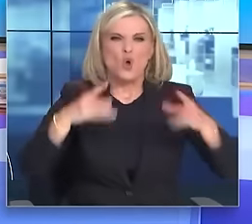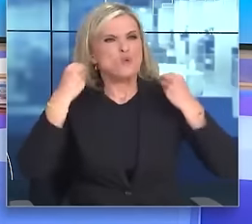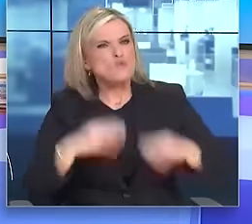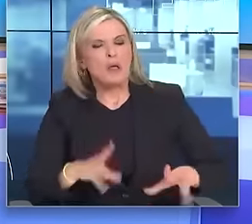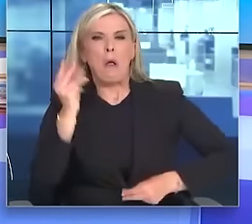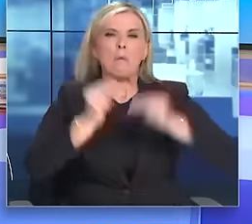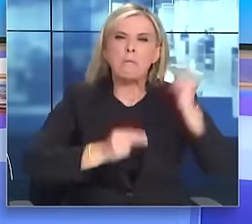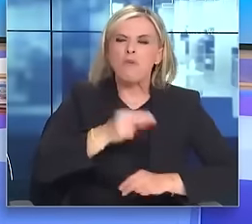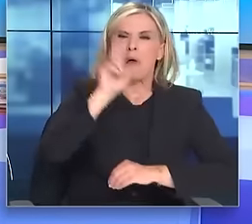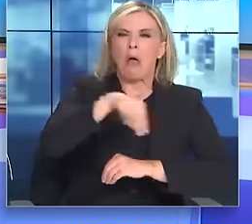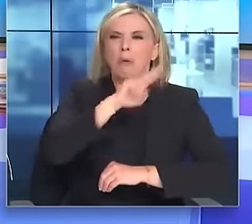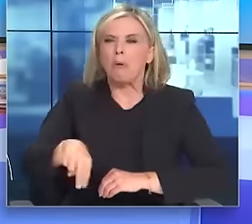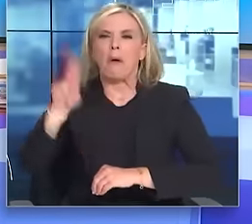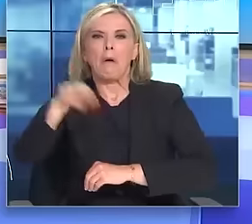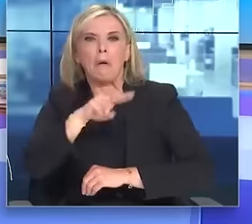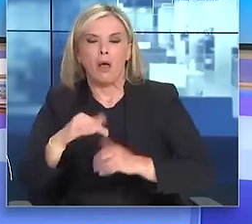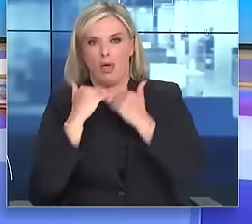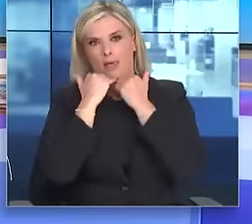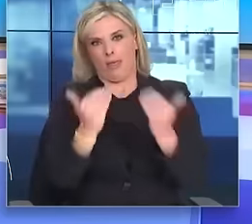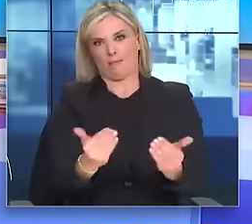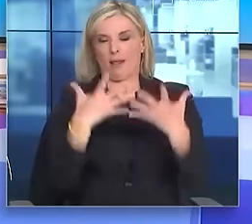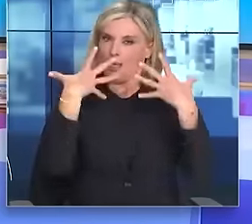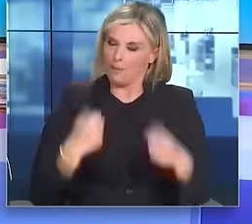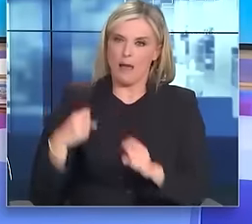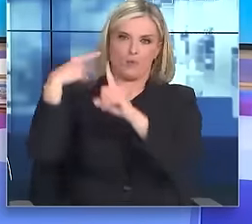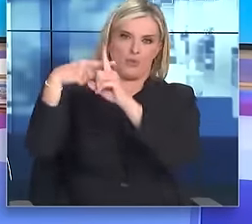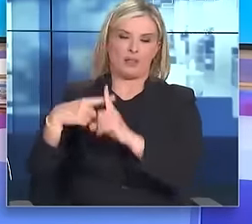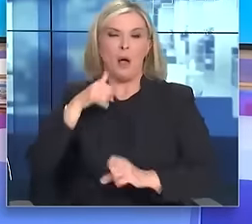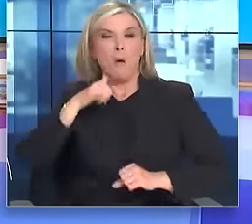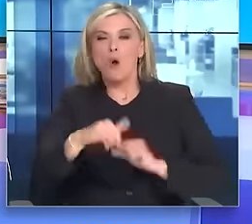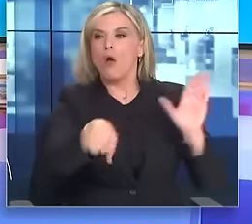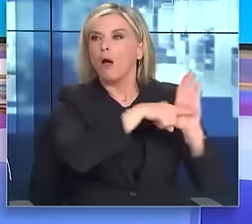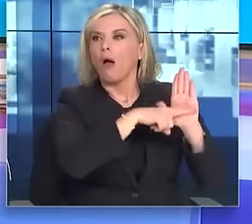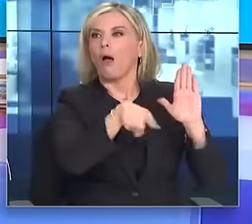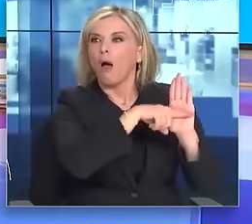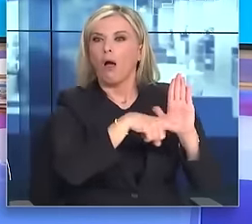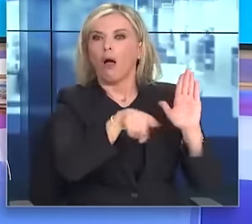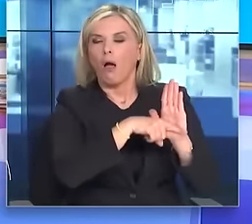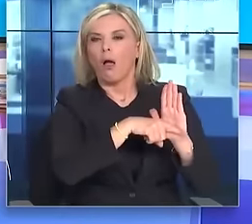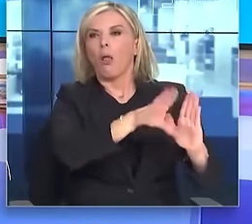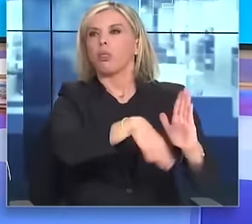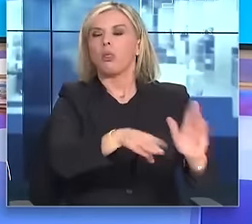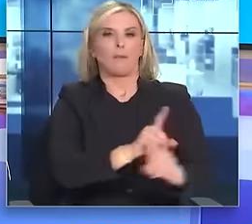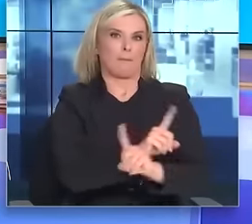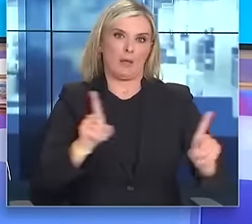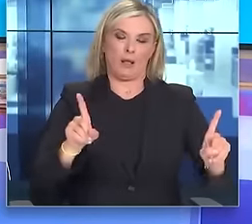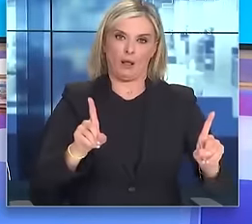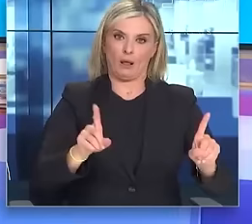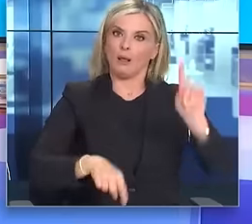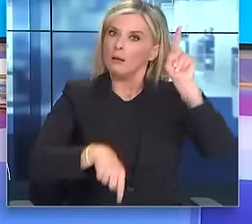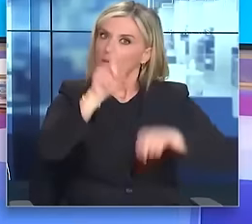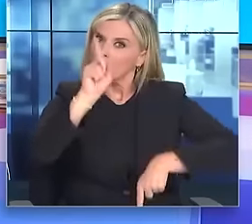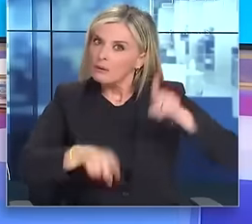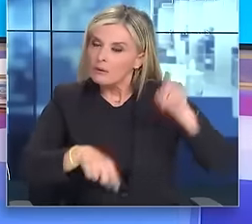εικόνα προβληματική εφημερίας, γιατί είδα και τέτοιες φωτογραφίες, υπάρχουν και εφημερίες εκείνες, όπως αυτή που αναφερθήκατε, όπου τα νοσοκομεία μας καταφέρνουν